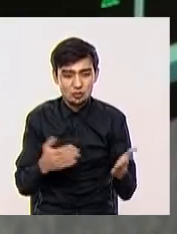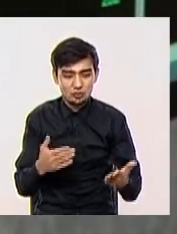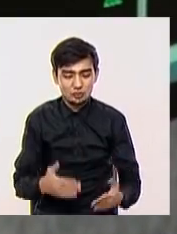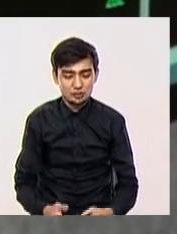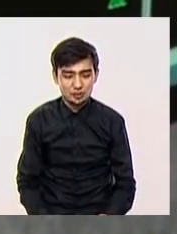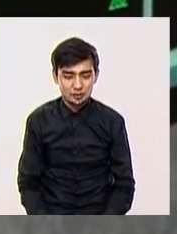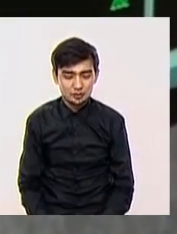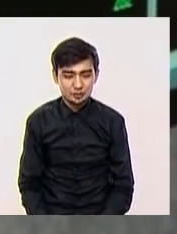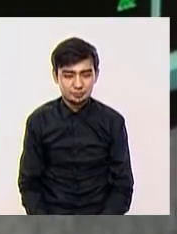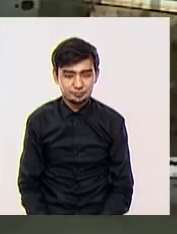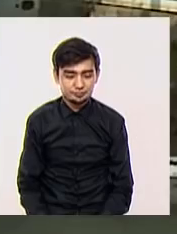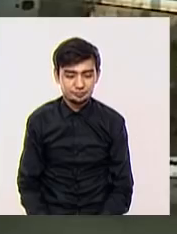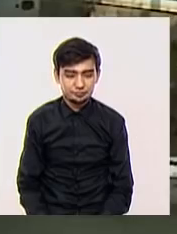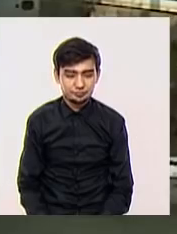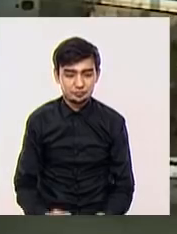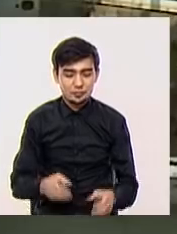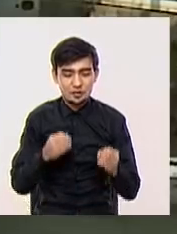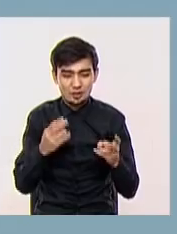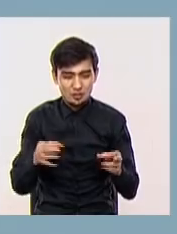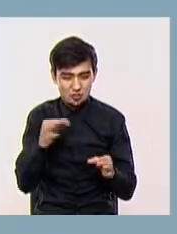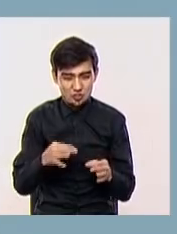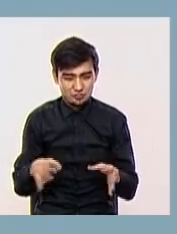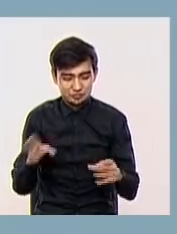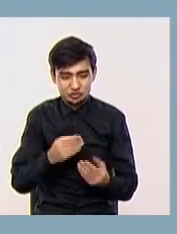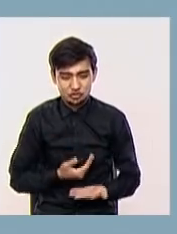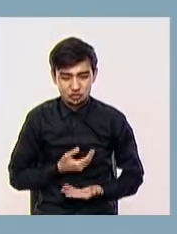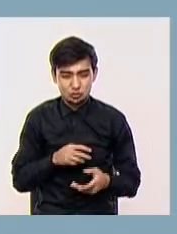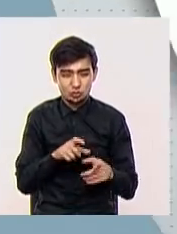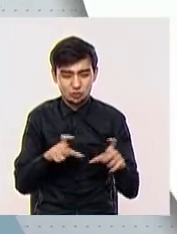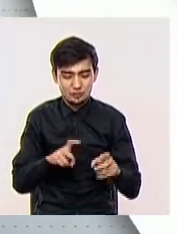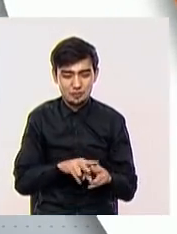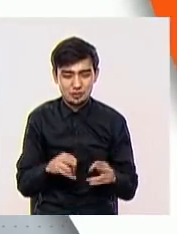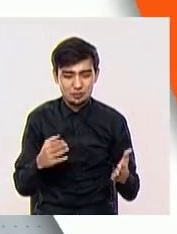со стороны энергосистем Центральной Азии. Как блэкаут сказался на жизни людей?